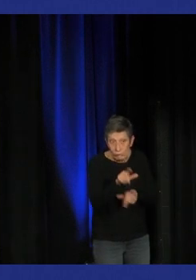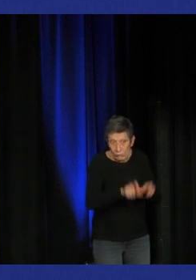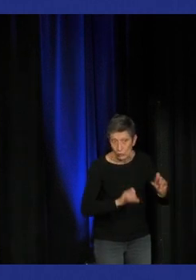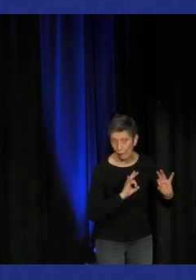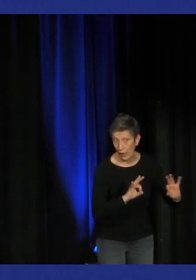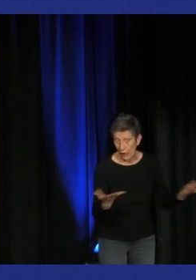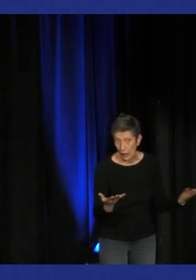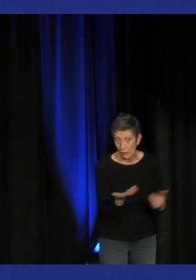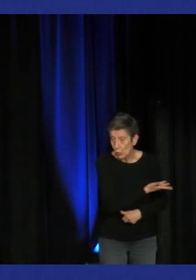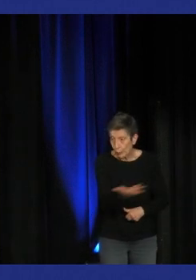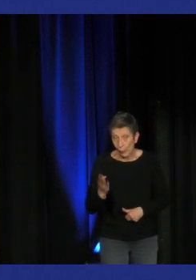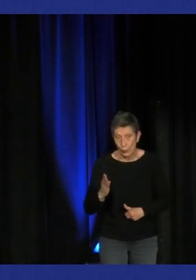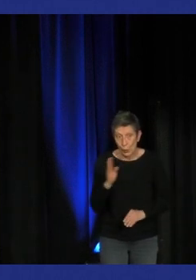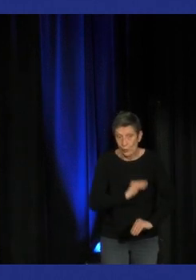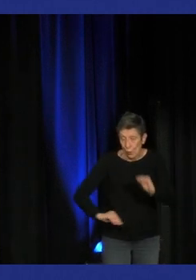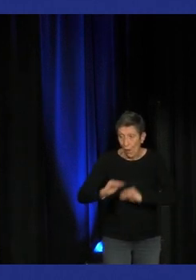d'ailleurs,